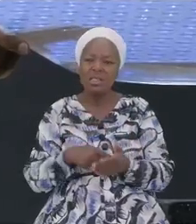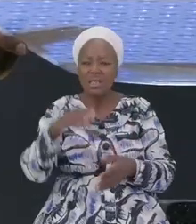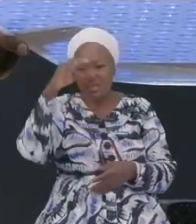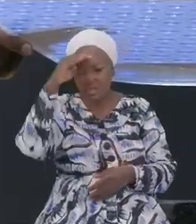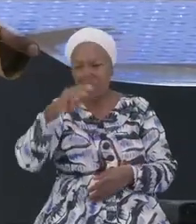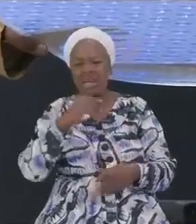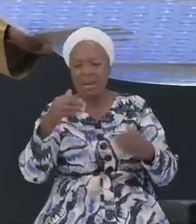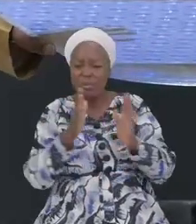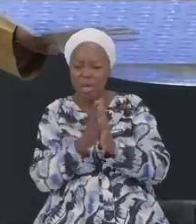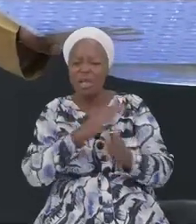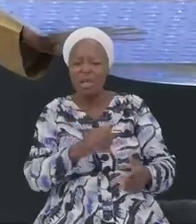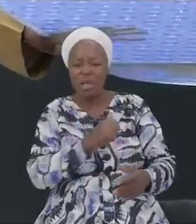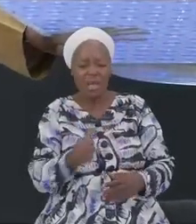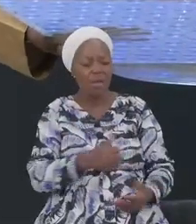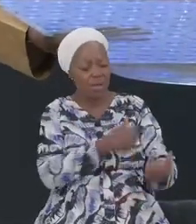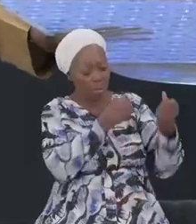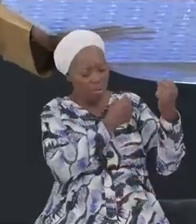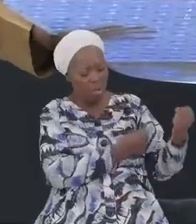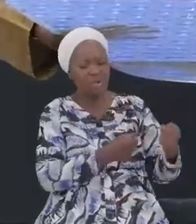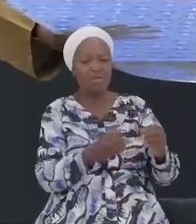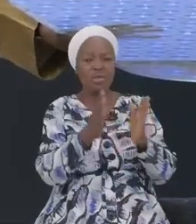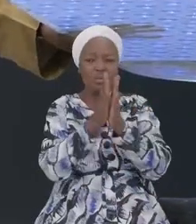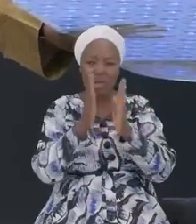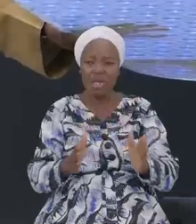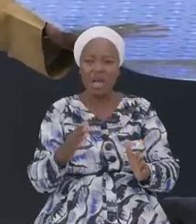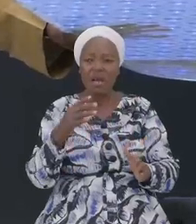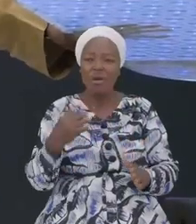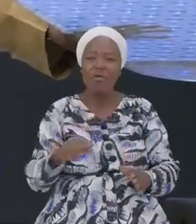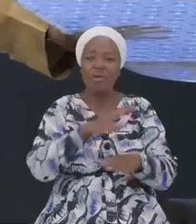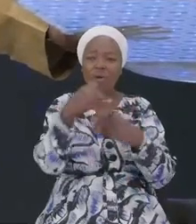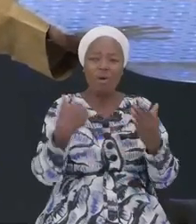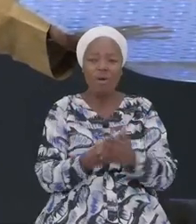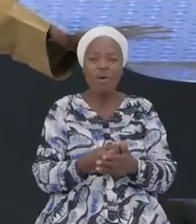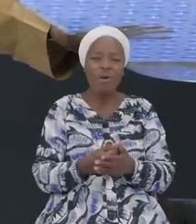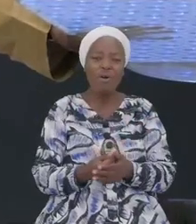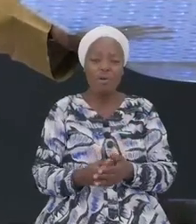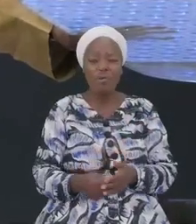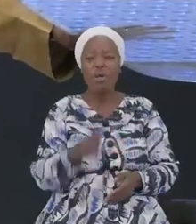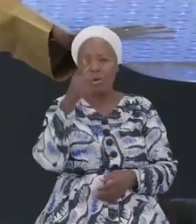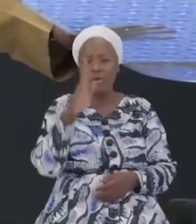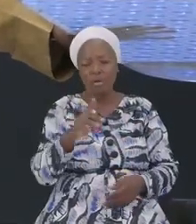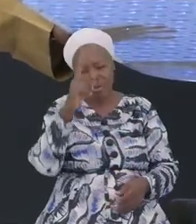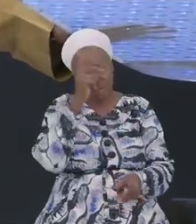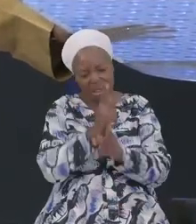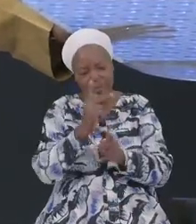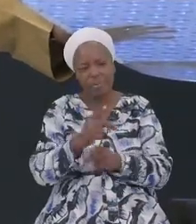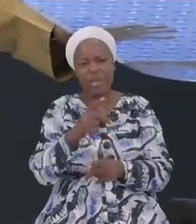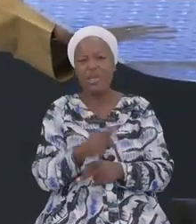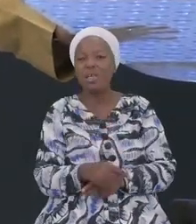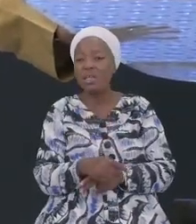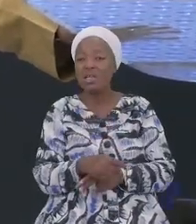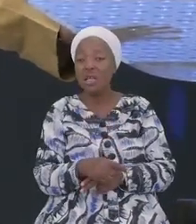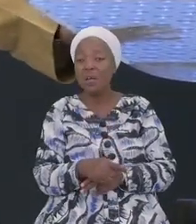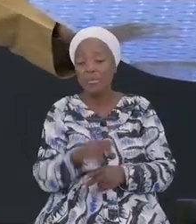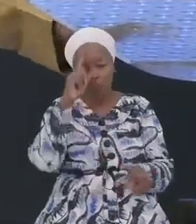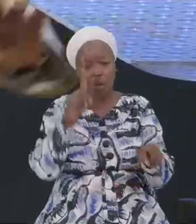avons titré cela la prière courageuse. Le point, c'est la prière courageuse de tous les croyants qui gardent l'alliance.